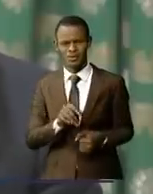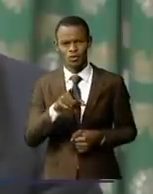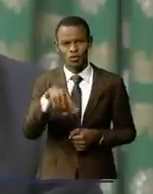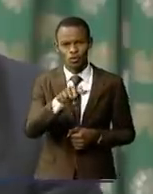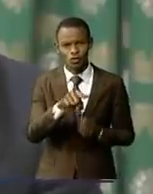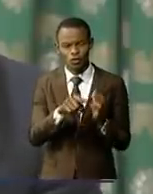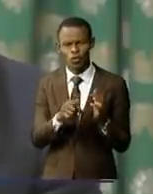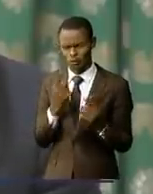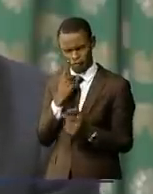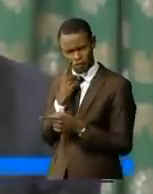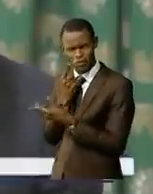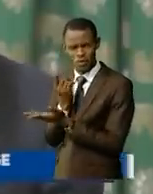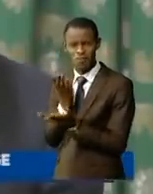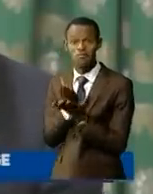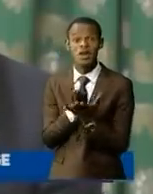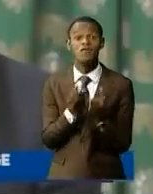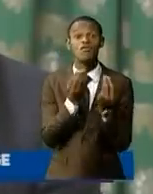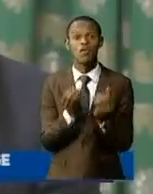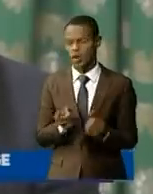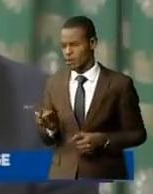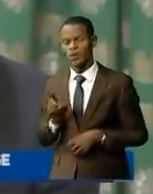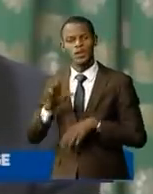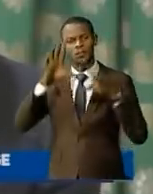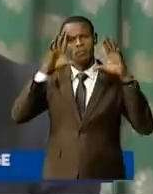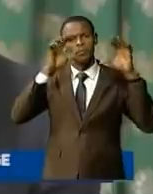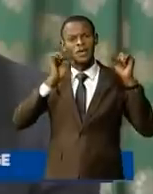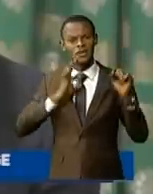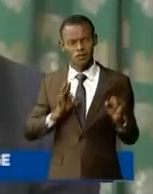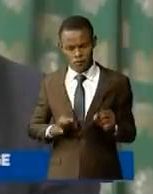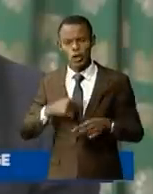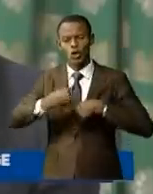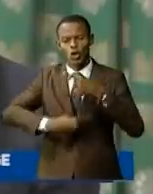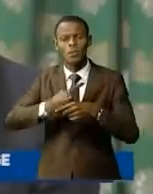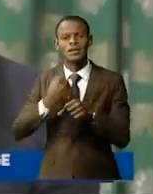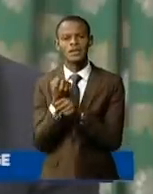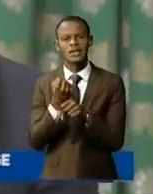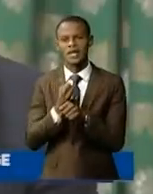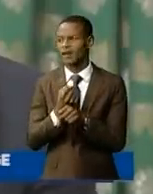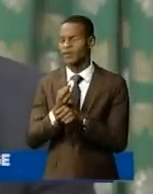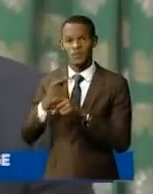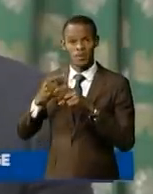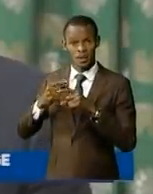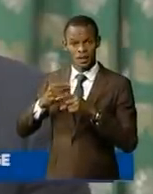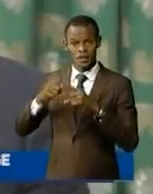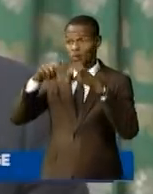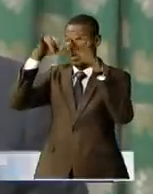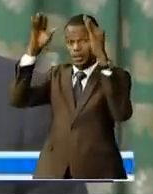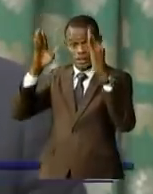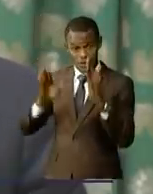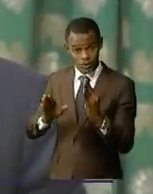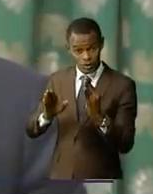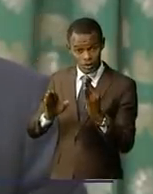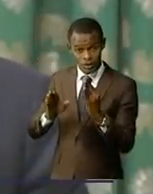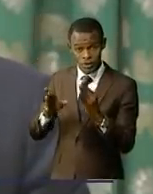bien comme le démontrent les travaux de construction de la résidence présidentielle en cours ici à